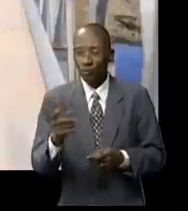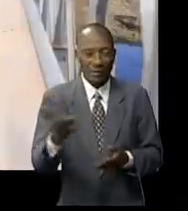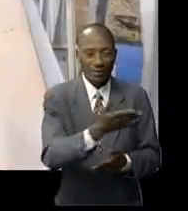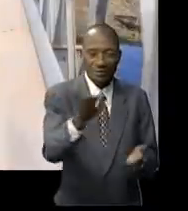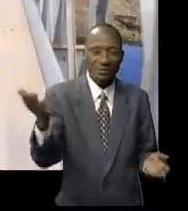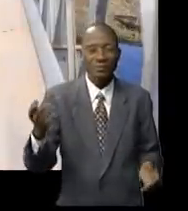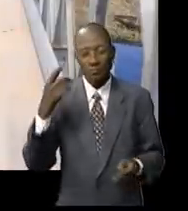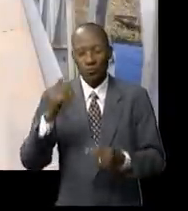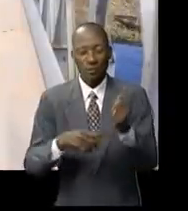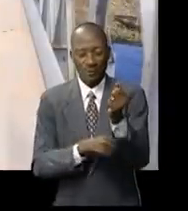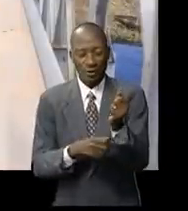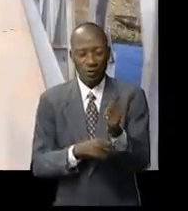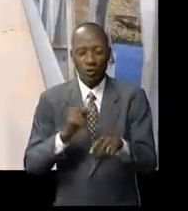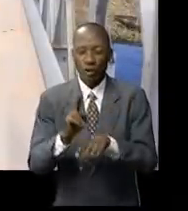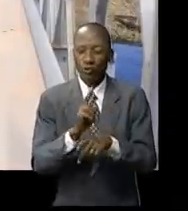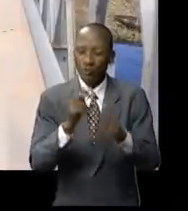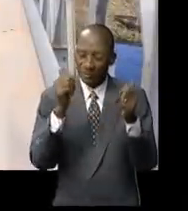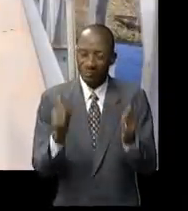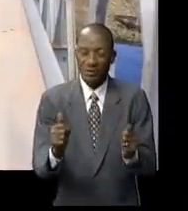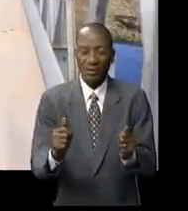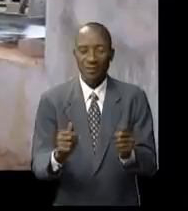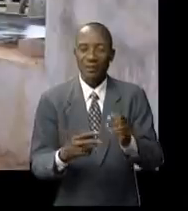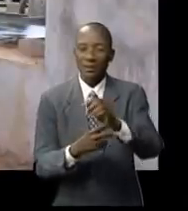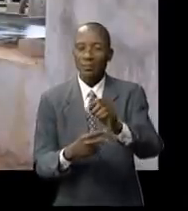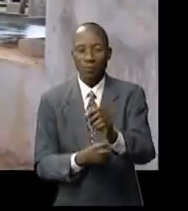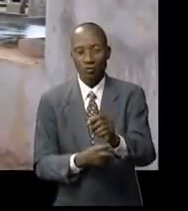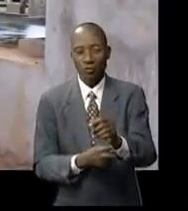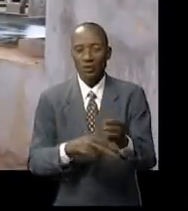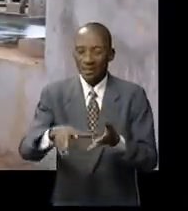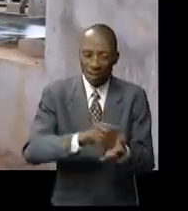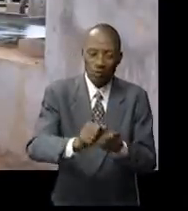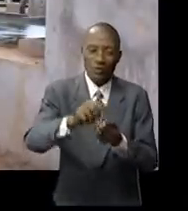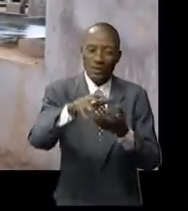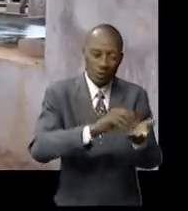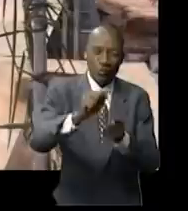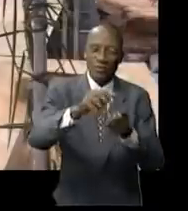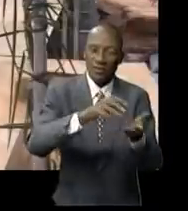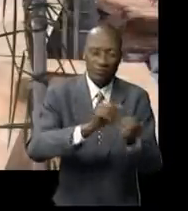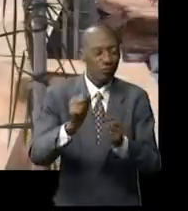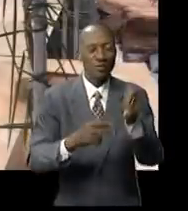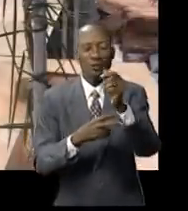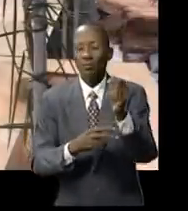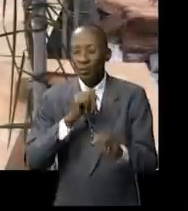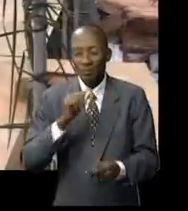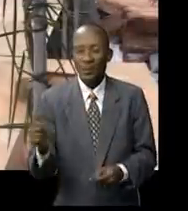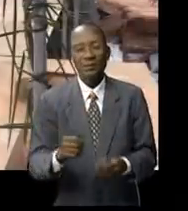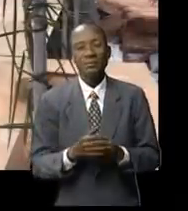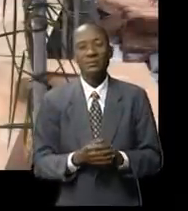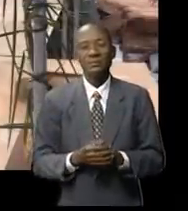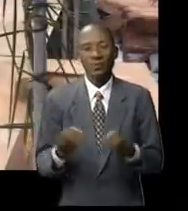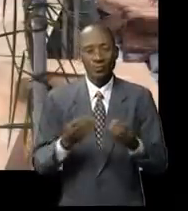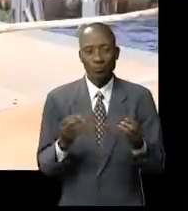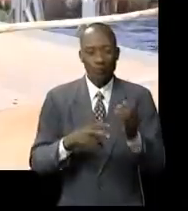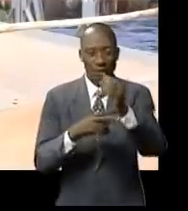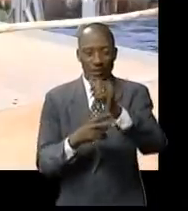valeur. Ces ponts, c'est des tabliers Mabeille compact de 141 tonnes de train de charge. Ça a pris du chemin pour arriver